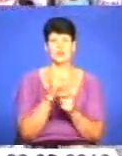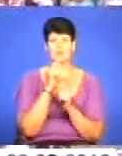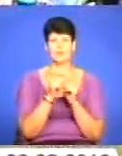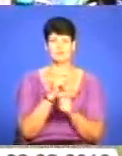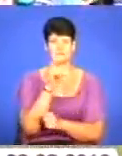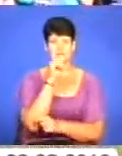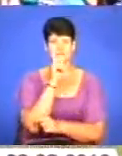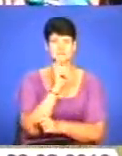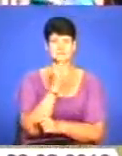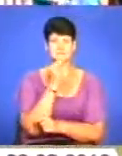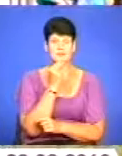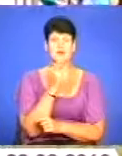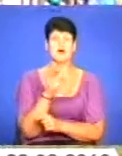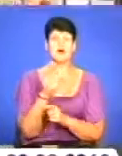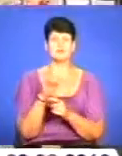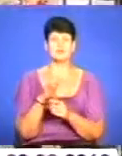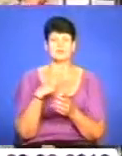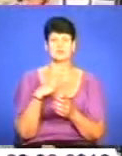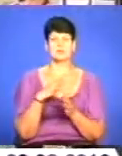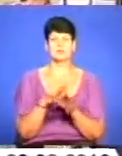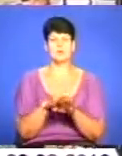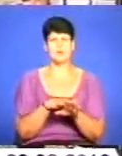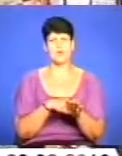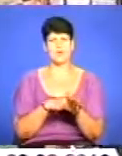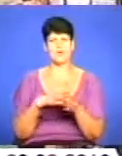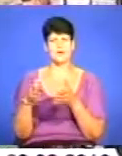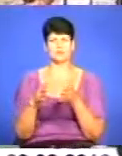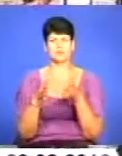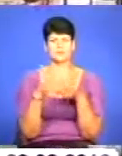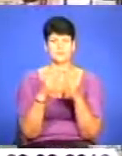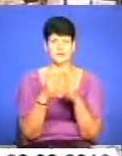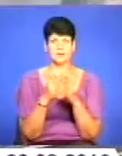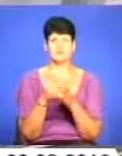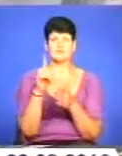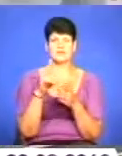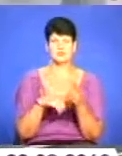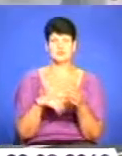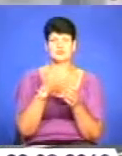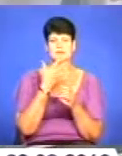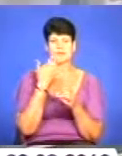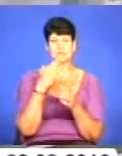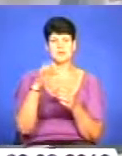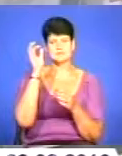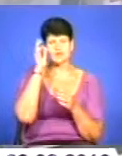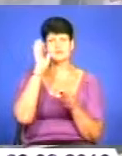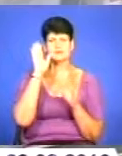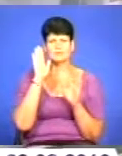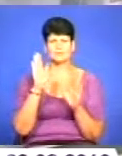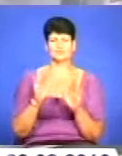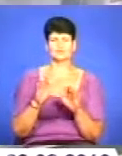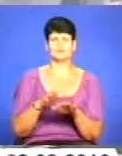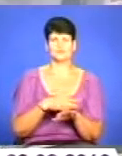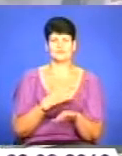смаколики. А далі на них чекала довга дорога. Організатори вірять, теплі спогади про західноукраїнські землі житимуть у їхніх серцях